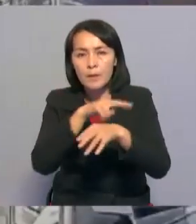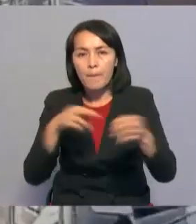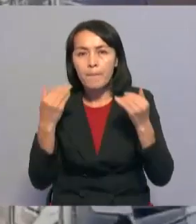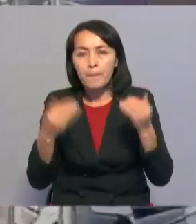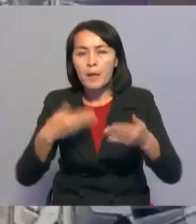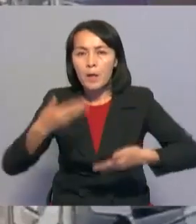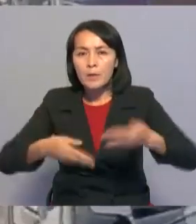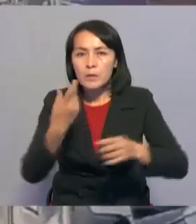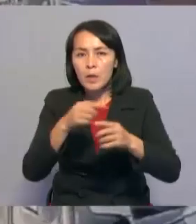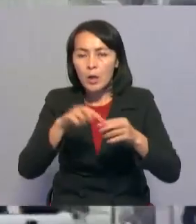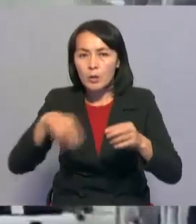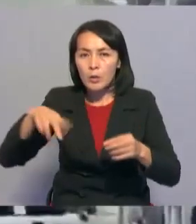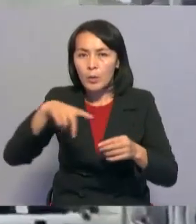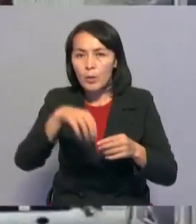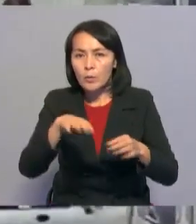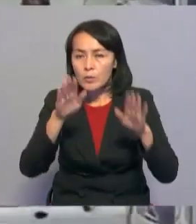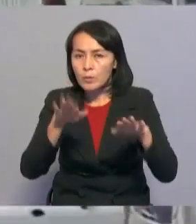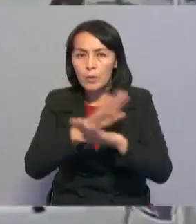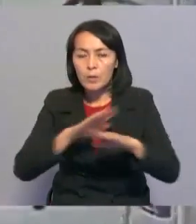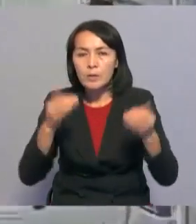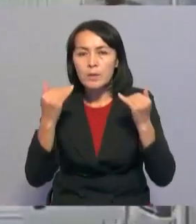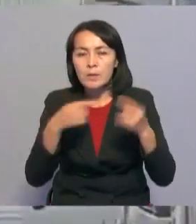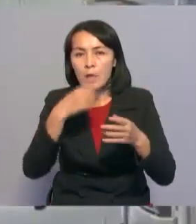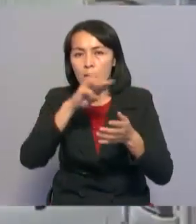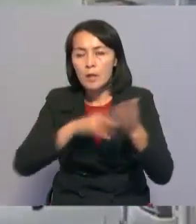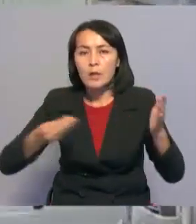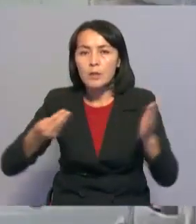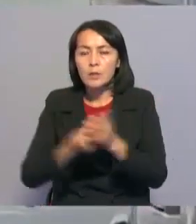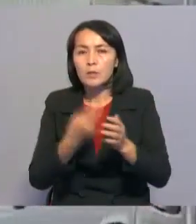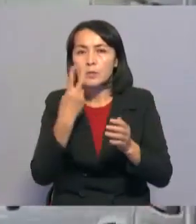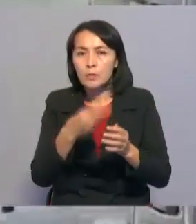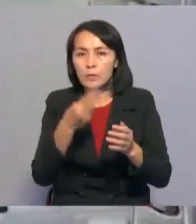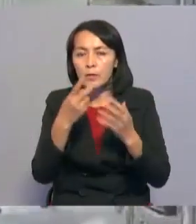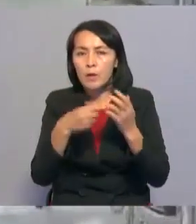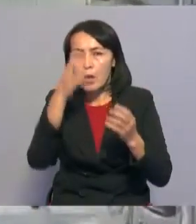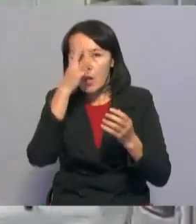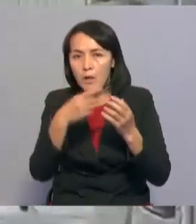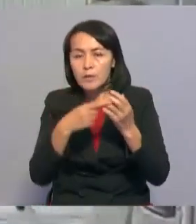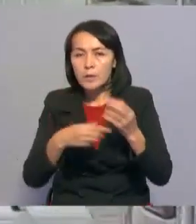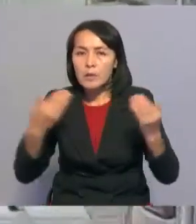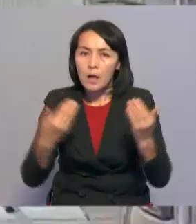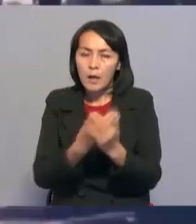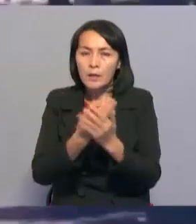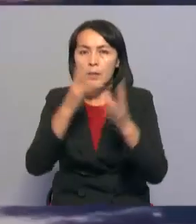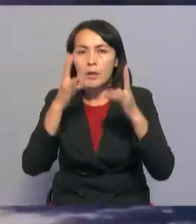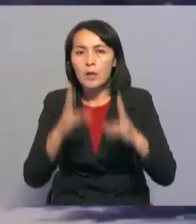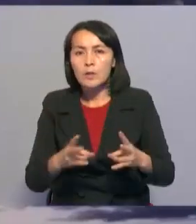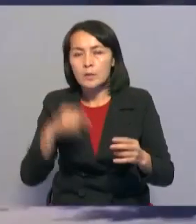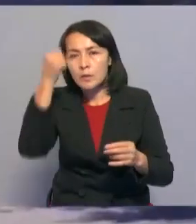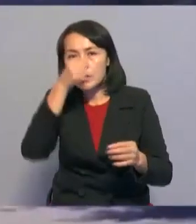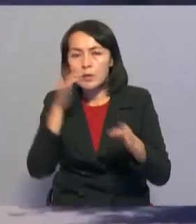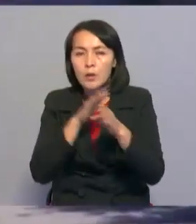полицейских, пешеходам, которые пересекают дорогу в неустановленных местах, грозит штраф в размере 2 МРП. В случае повторного нарушения в течение